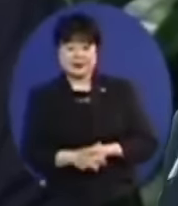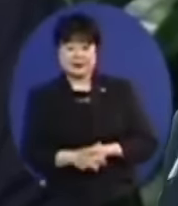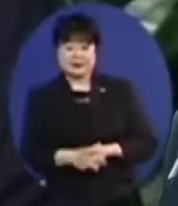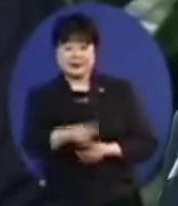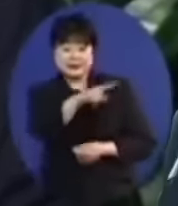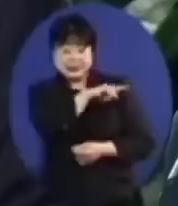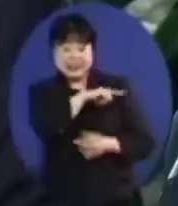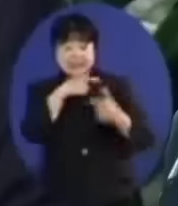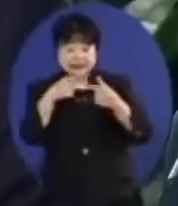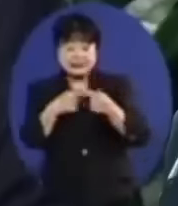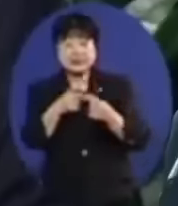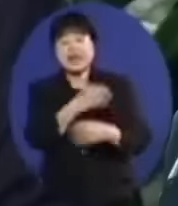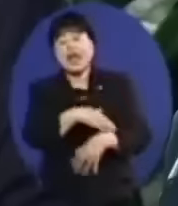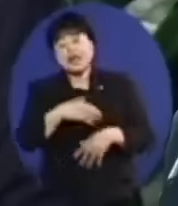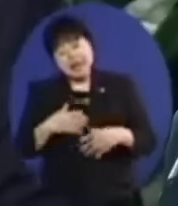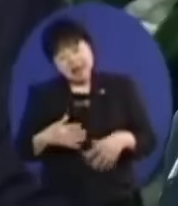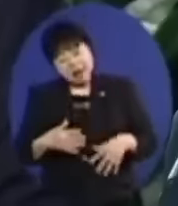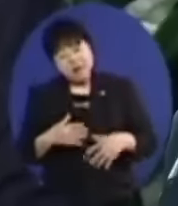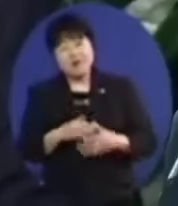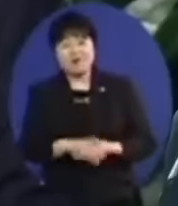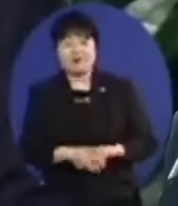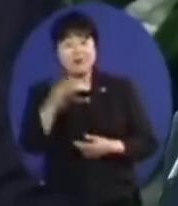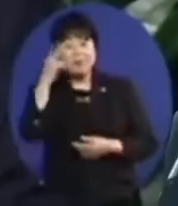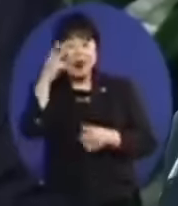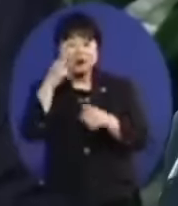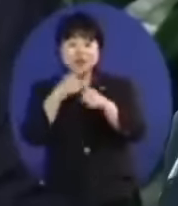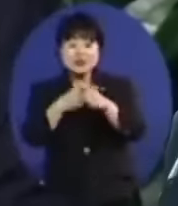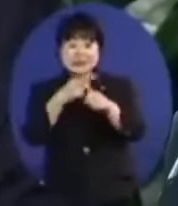제일 첫째가 약한 겁니다. 바울은